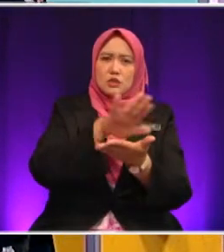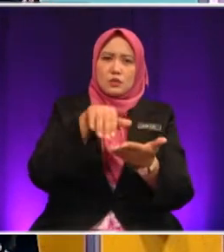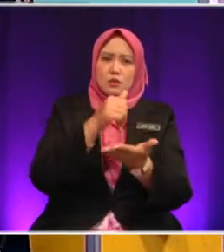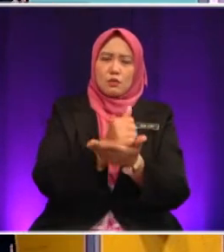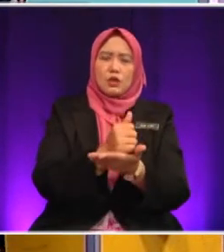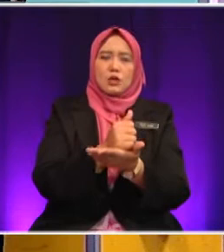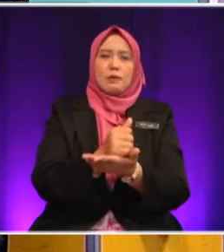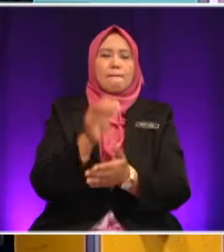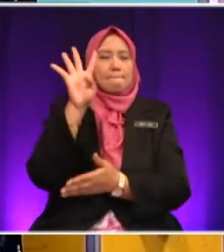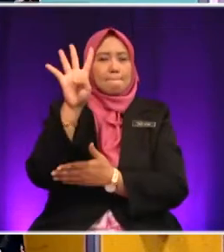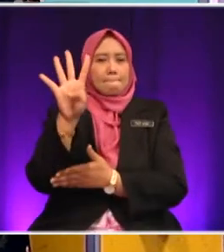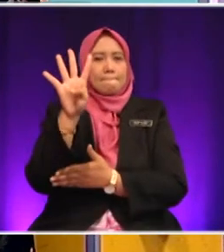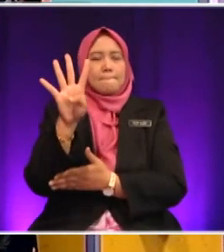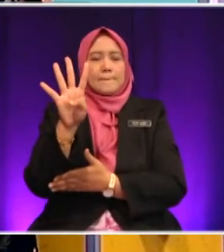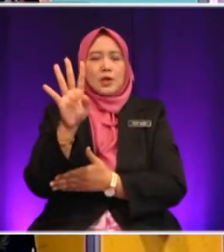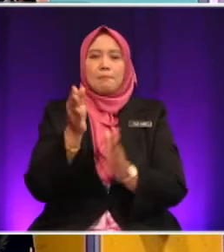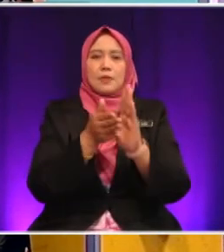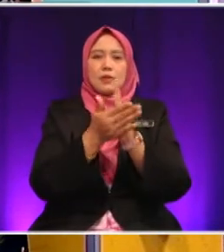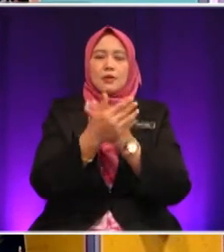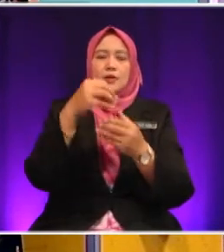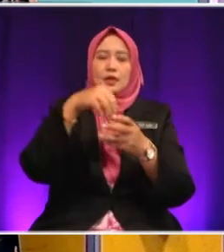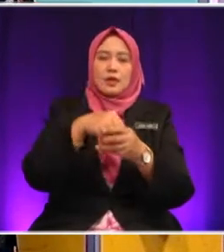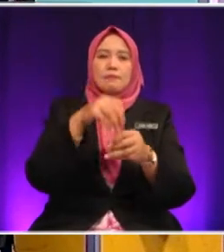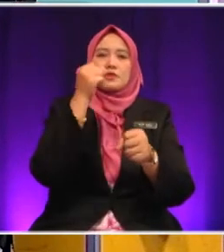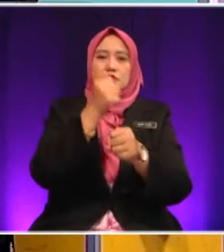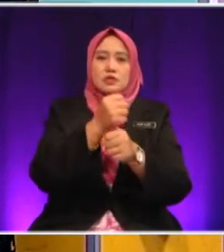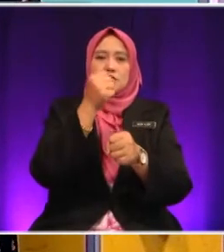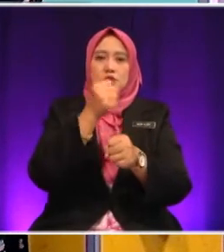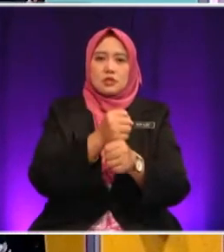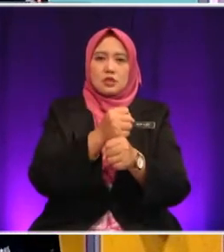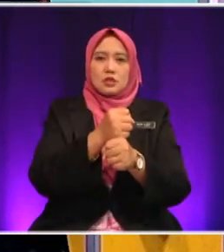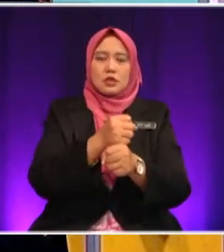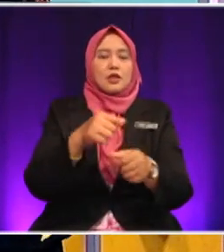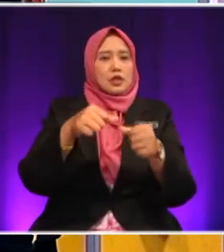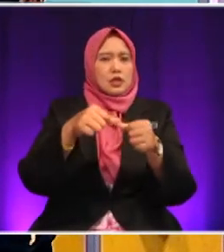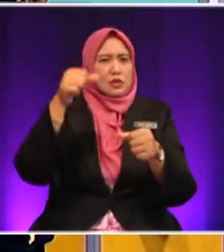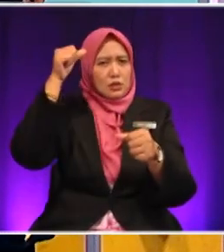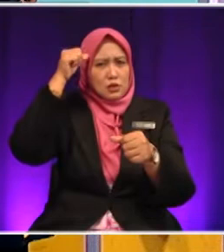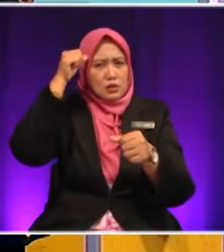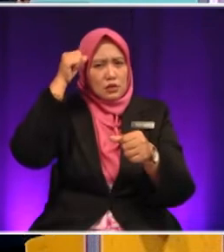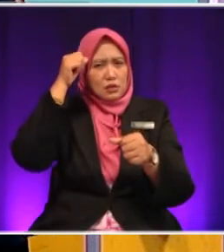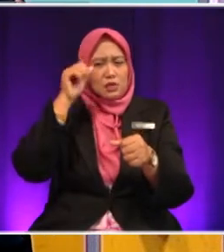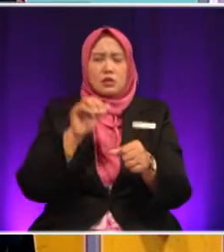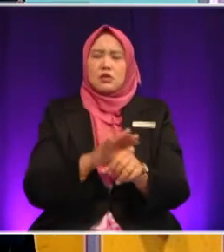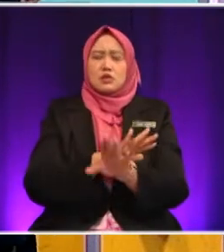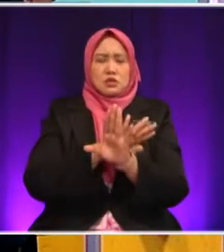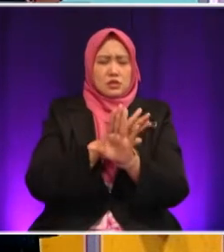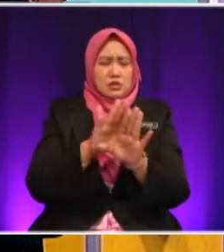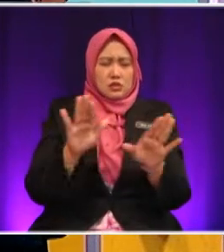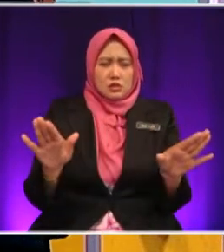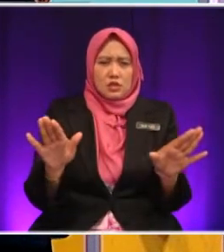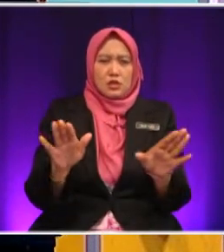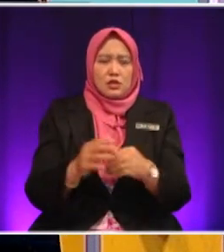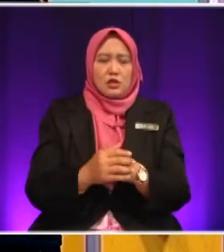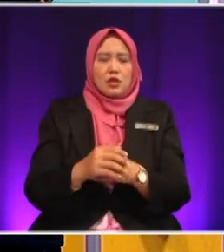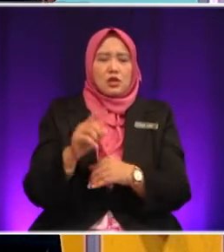empat bidang dalam kejayen Ki dan minyak yang Bermuda jangan mengharapkan kepada semata-mata kepada